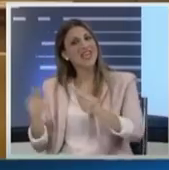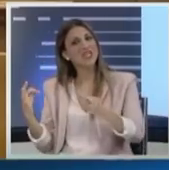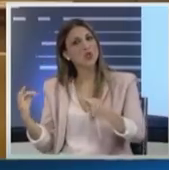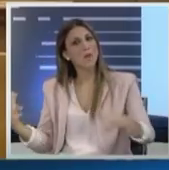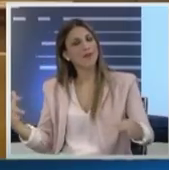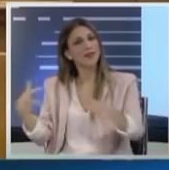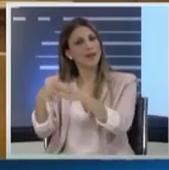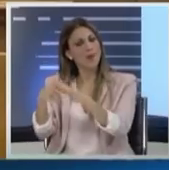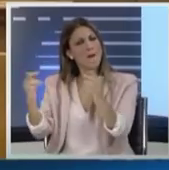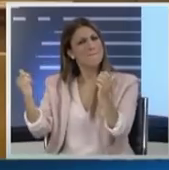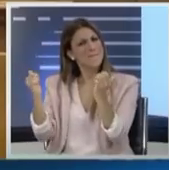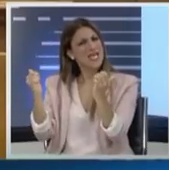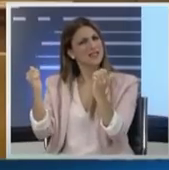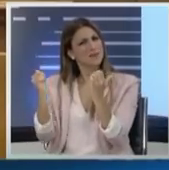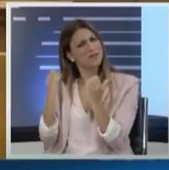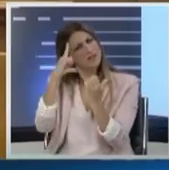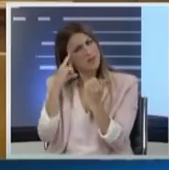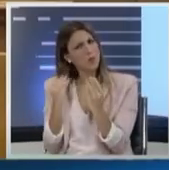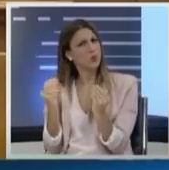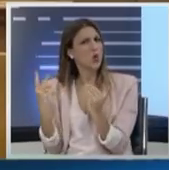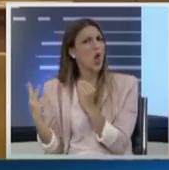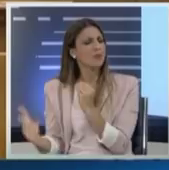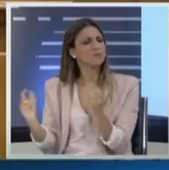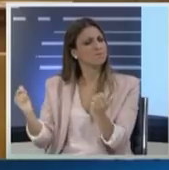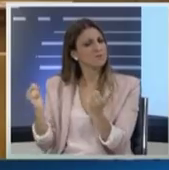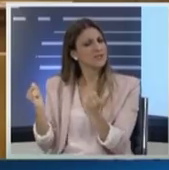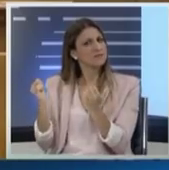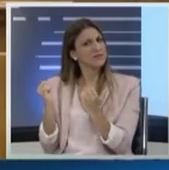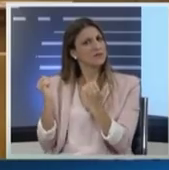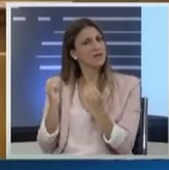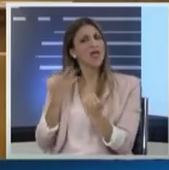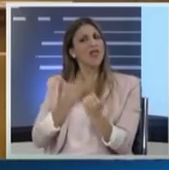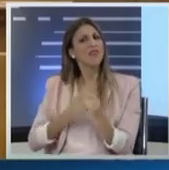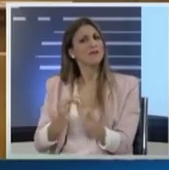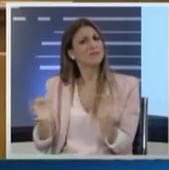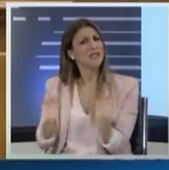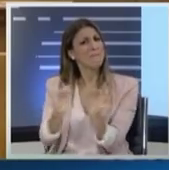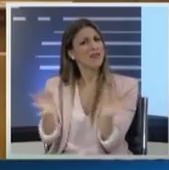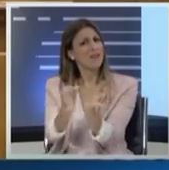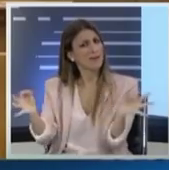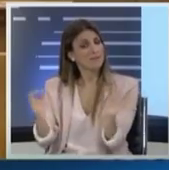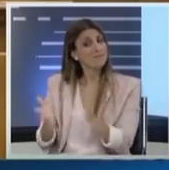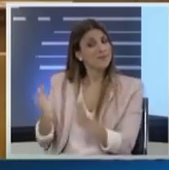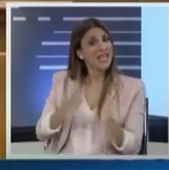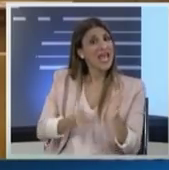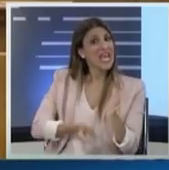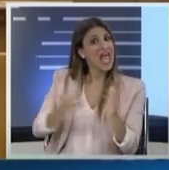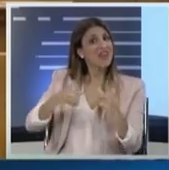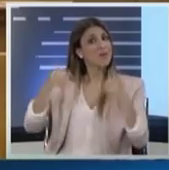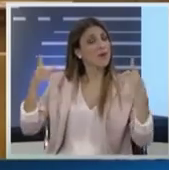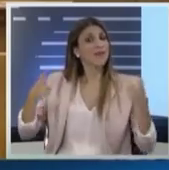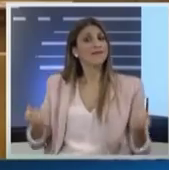Ταμείο πίεζε με τις γνωστές του θέσεις και απαιτούσε τις αχρίαστες δημοσιονομικά περικοπές, ήσασταν εσείς και τα στελέχη